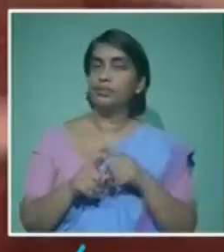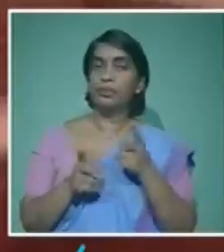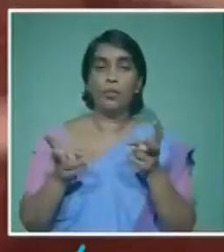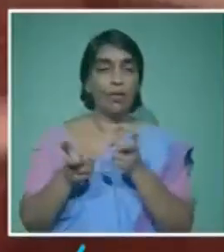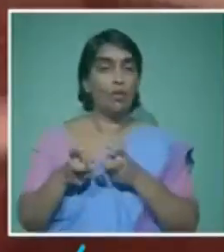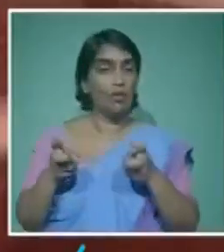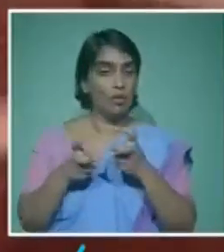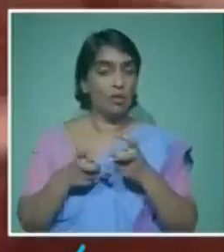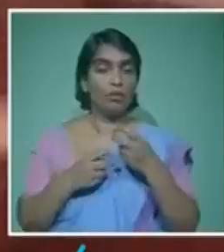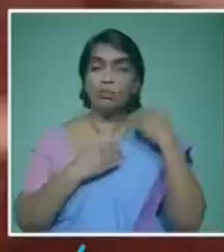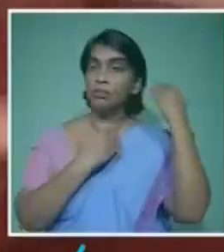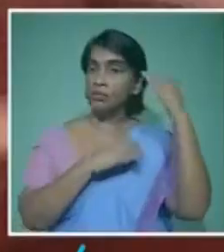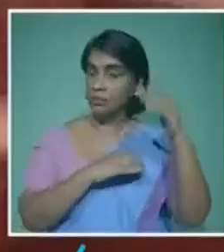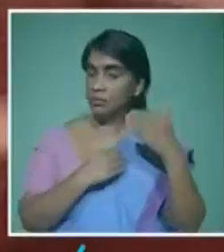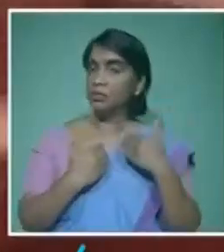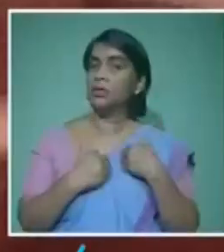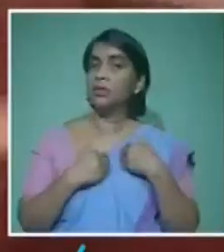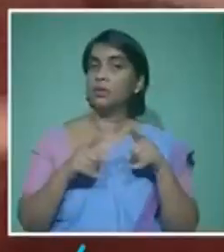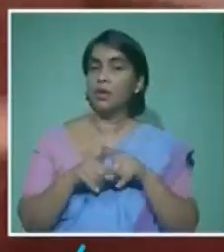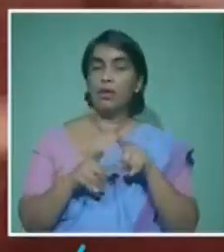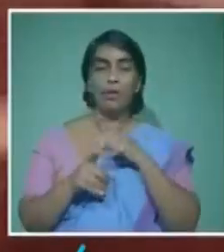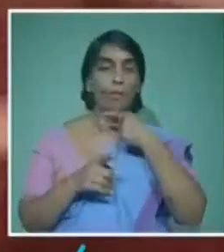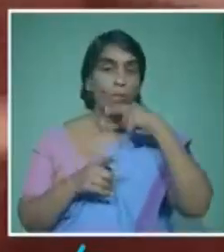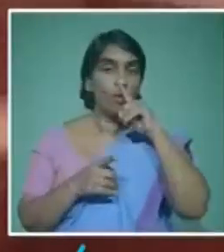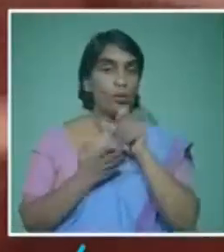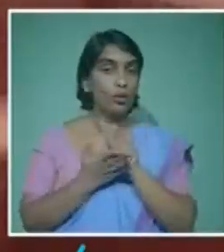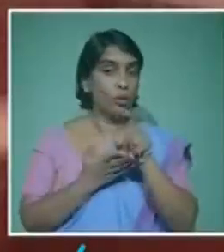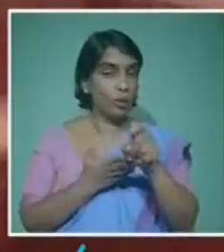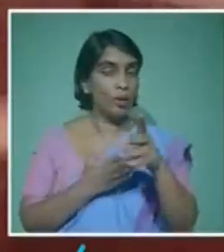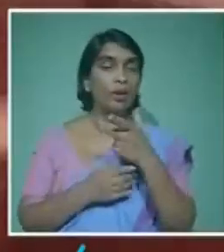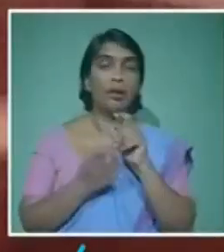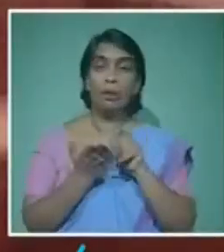5,426.6 மில்லியன் ரூபாவும் கடலட்டை ஏற்றுமதியின் மூலம்